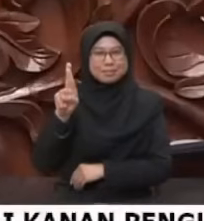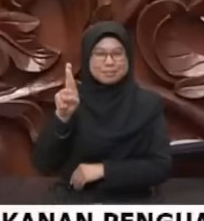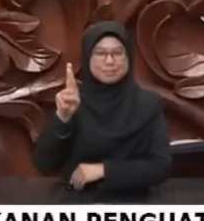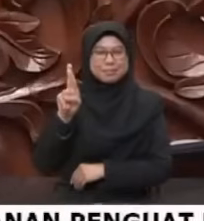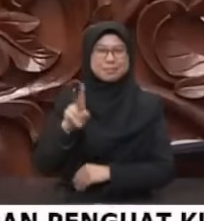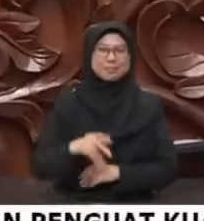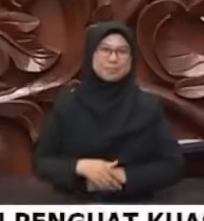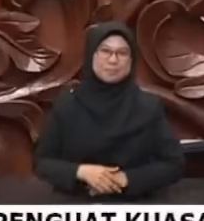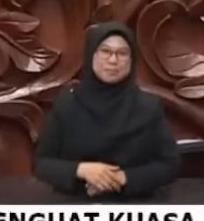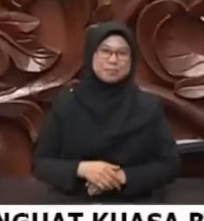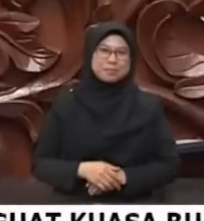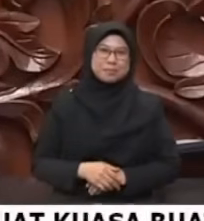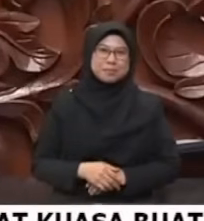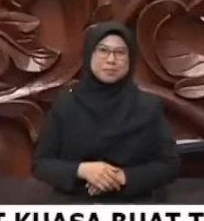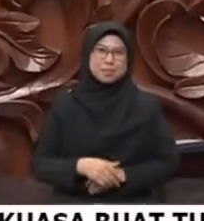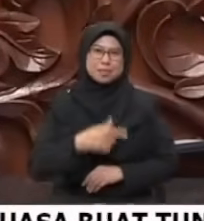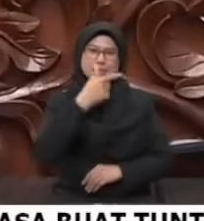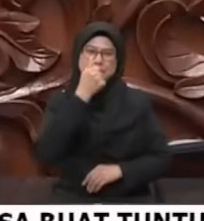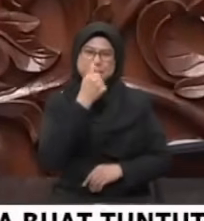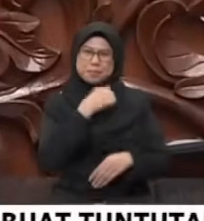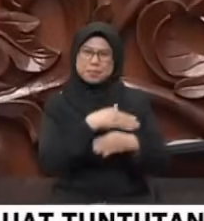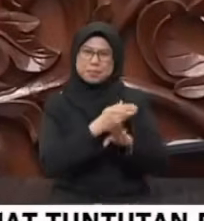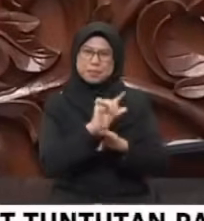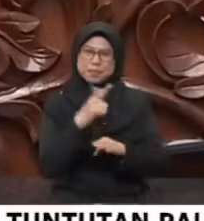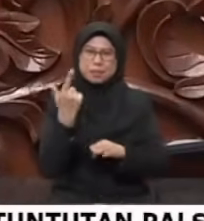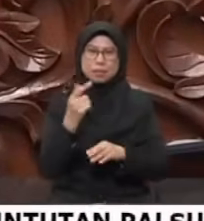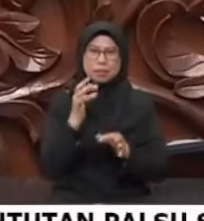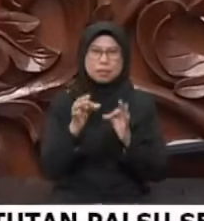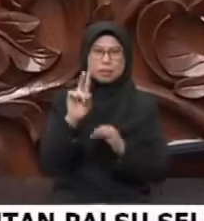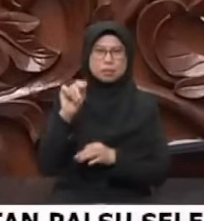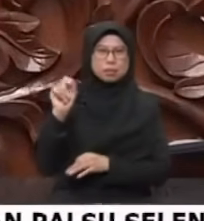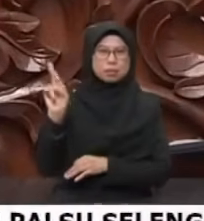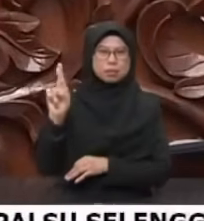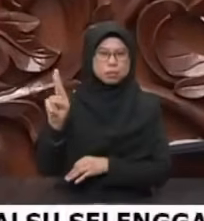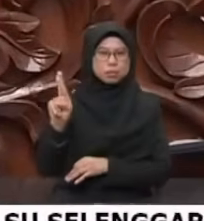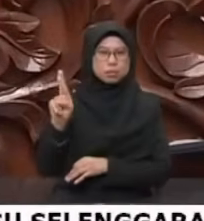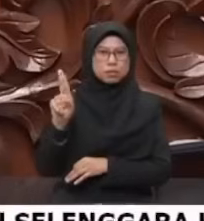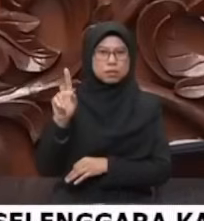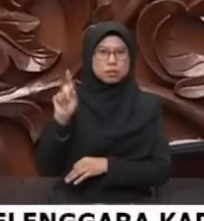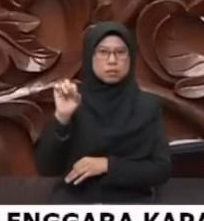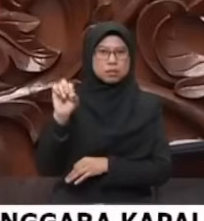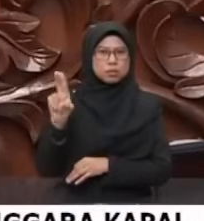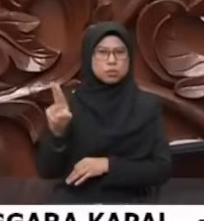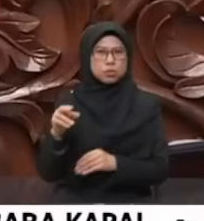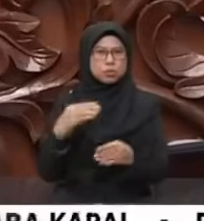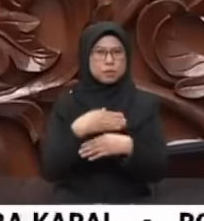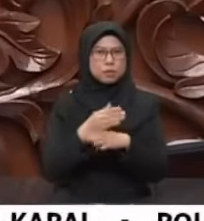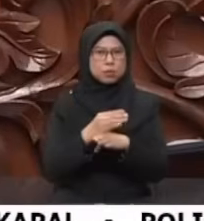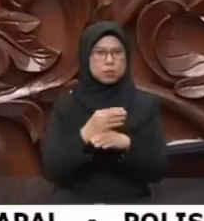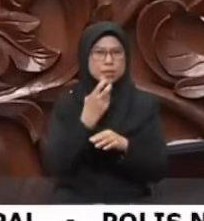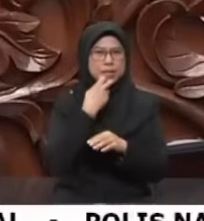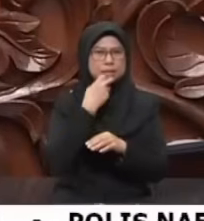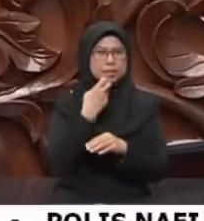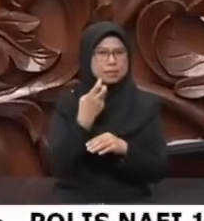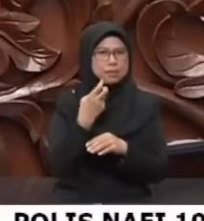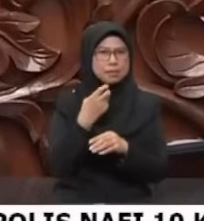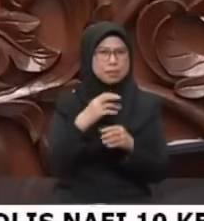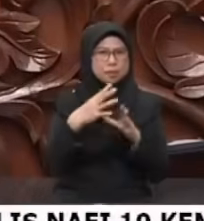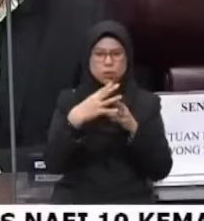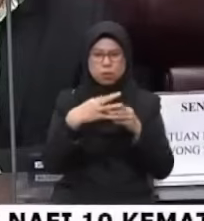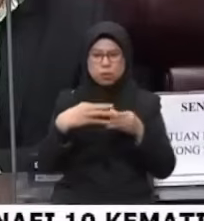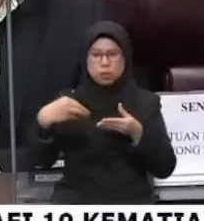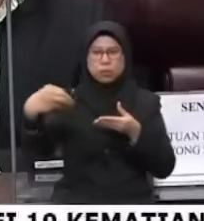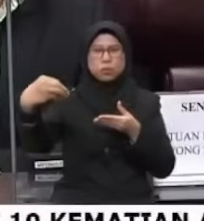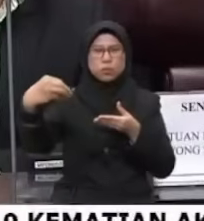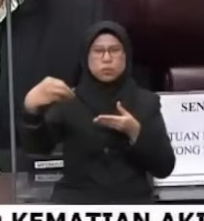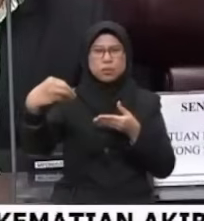k seb dia punya tisu dia punya bentuk lebih lonjong